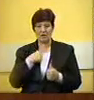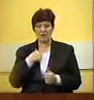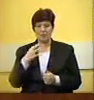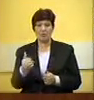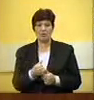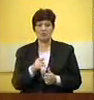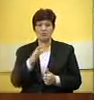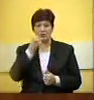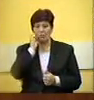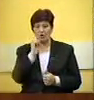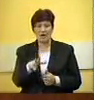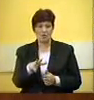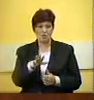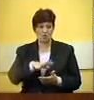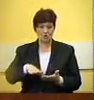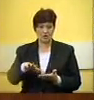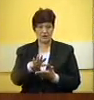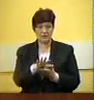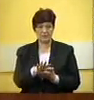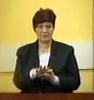uzeo možda po najugroženijim